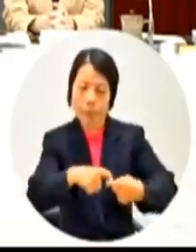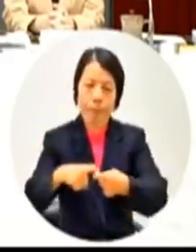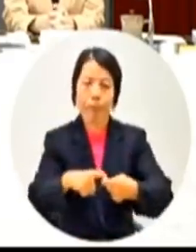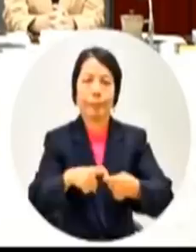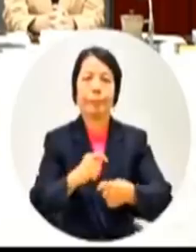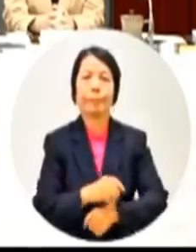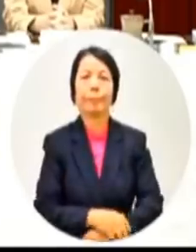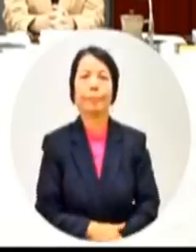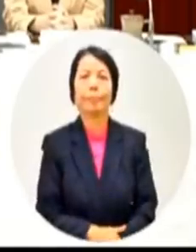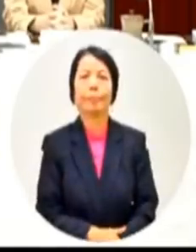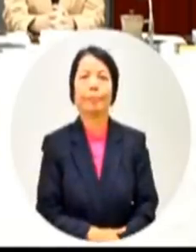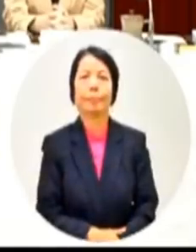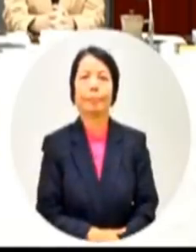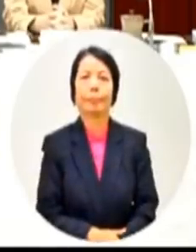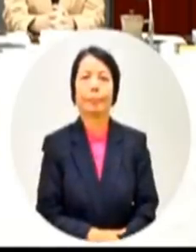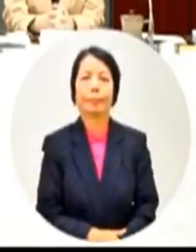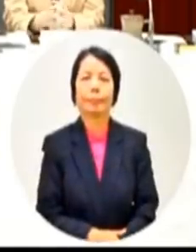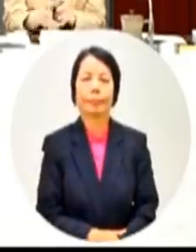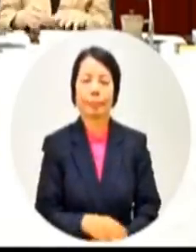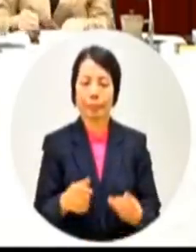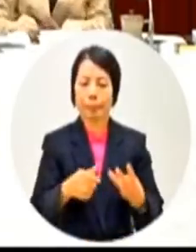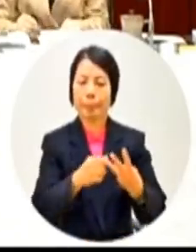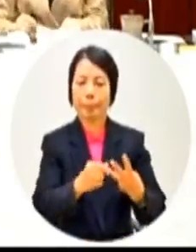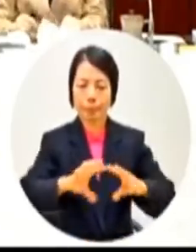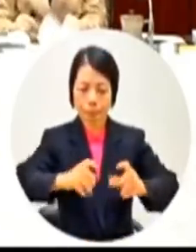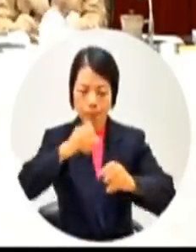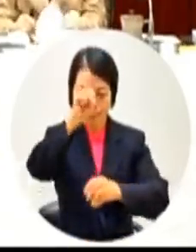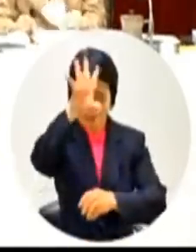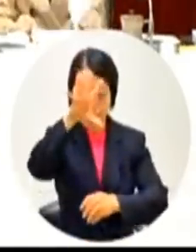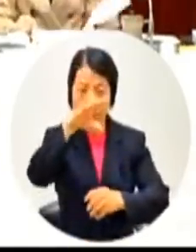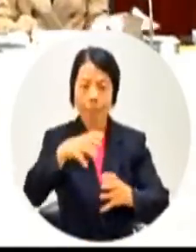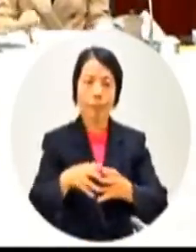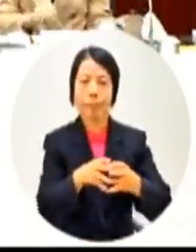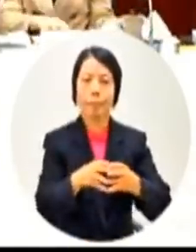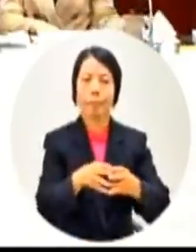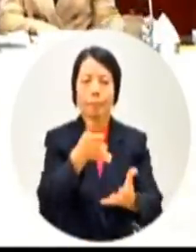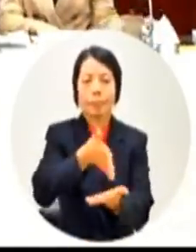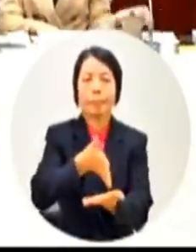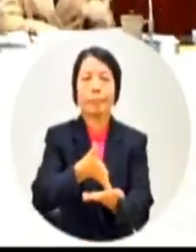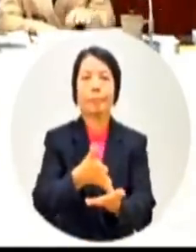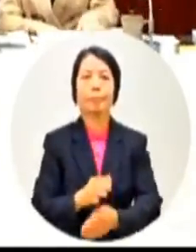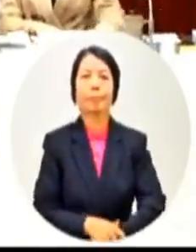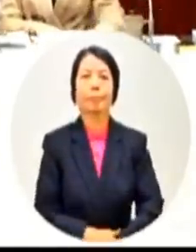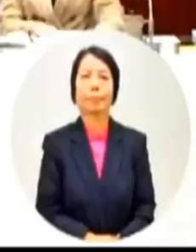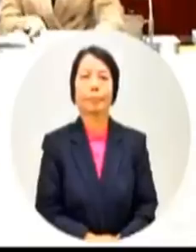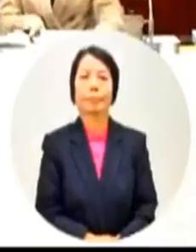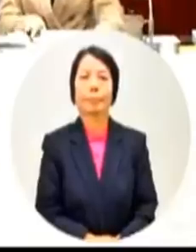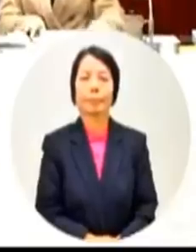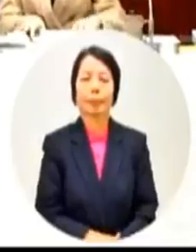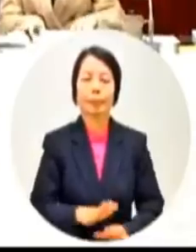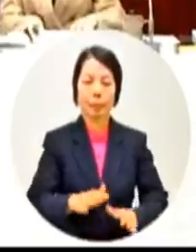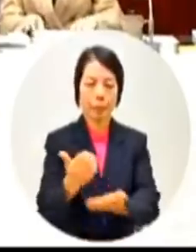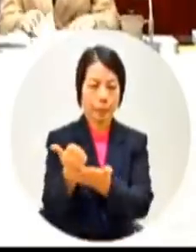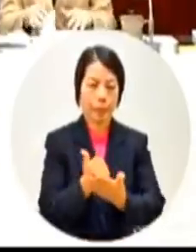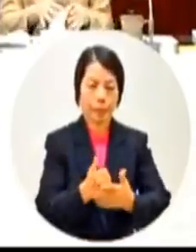第三个是国民党团，啊，现在请那民进党团开始执行哈。